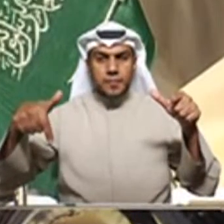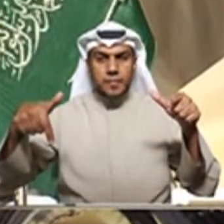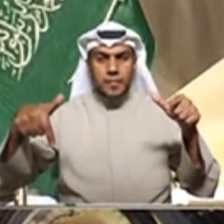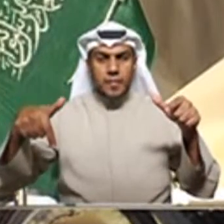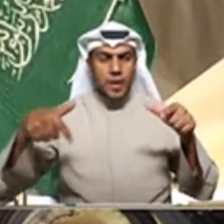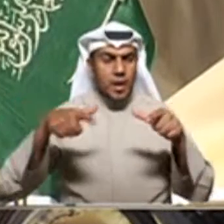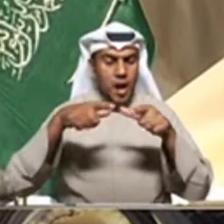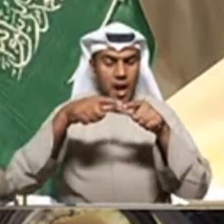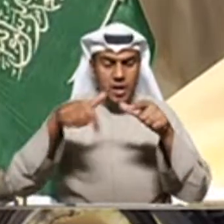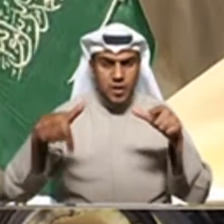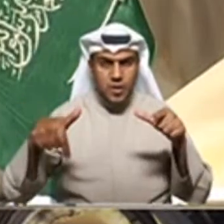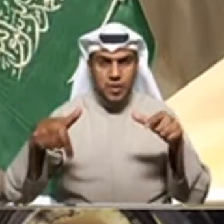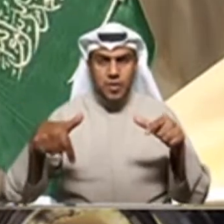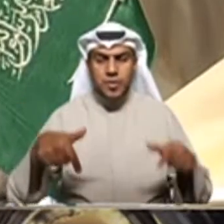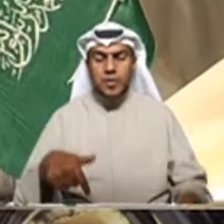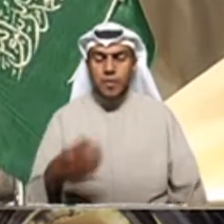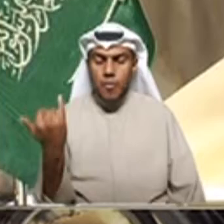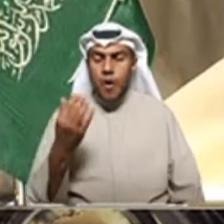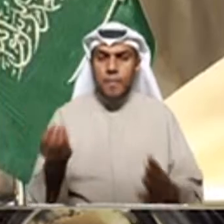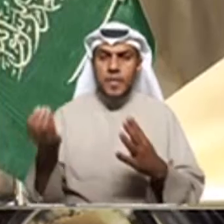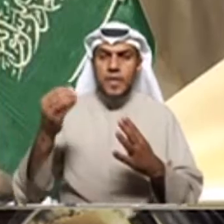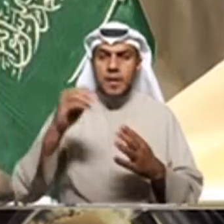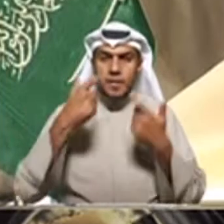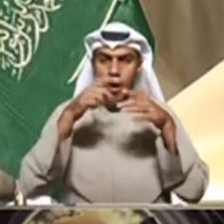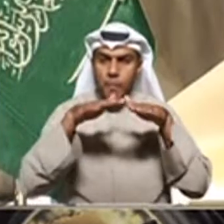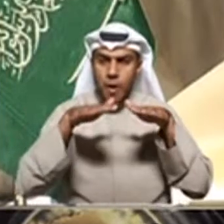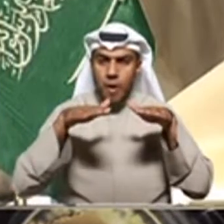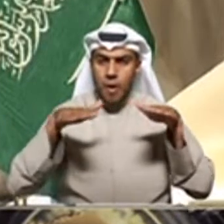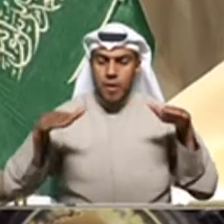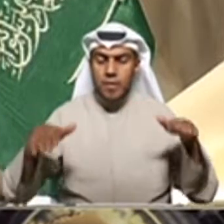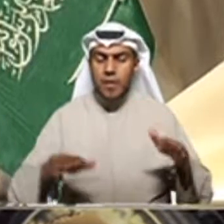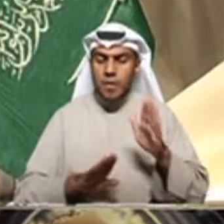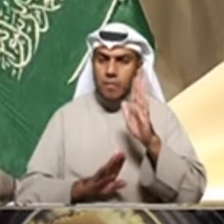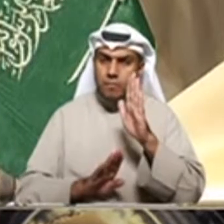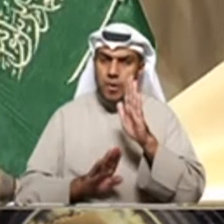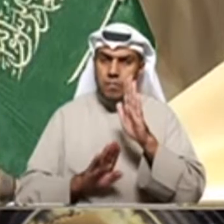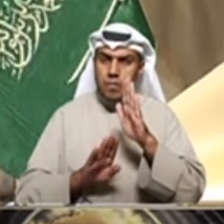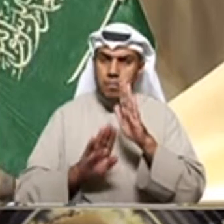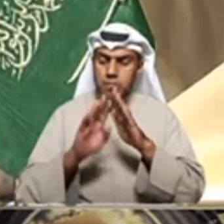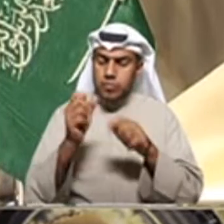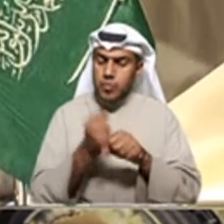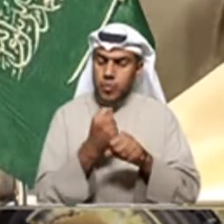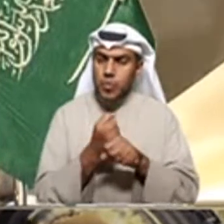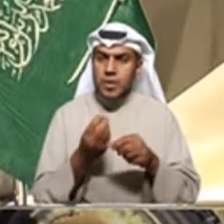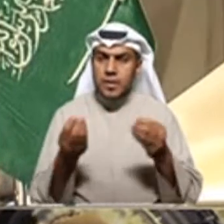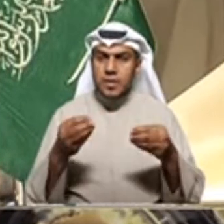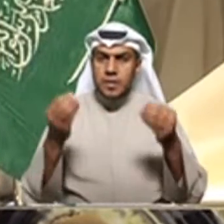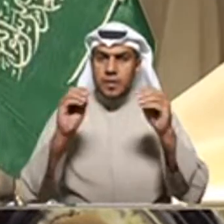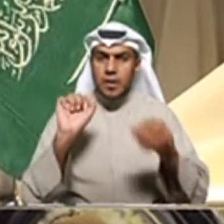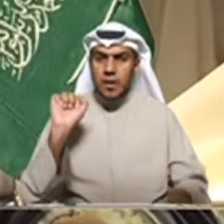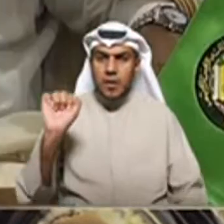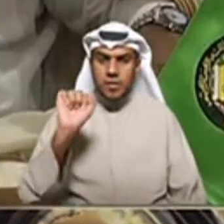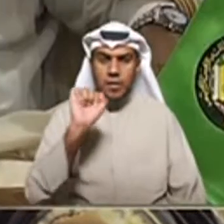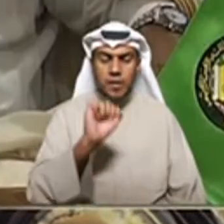لدول الخليج العربية من أجل تعزيز الأمن والاستقرار والنماء والازدهار والرفاه لمواطني